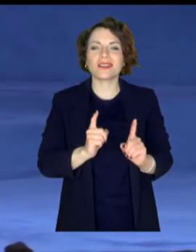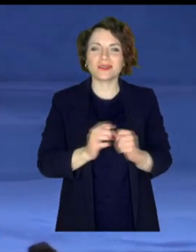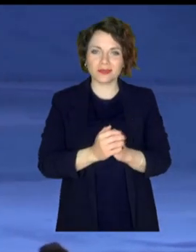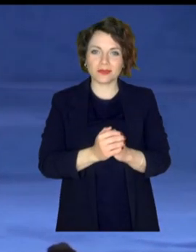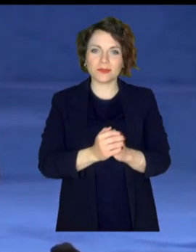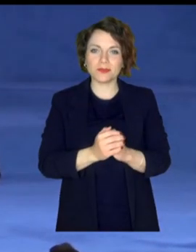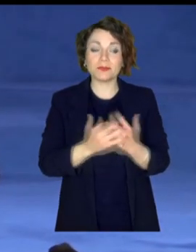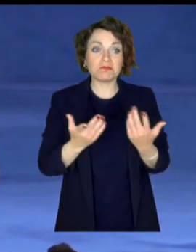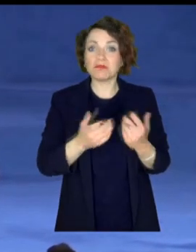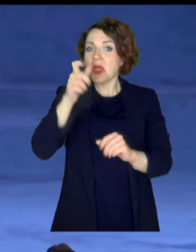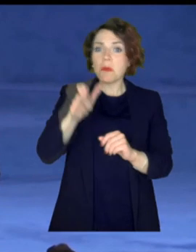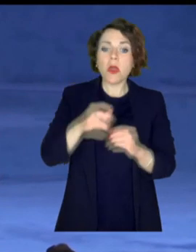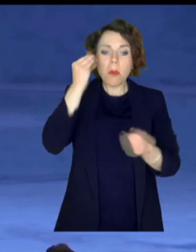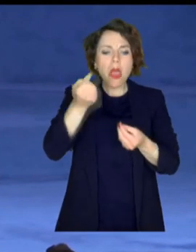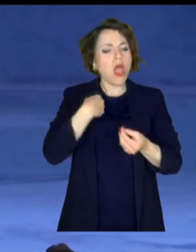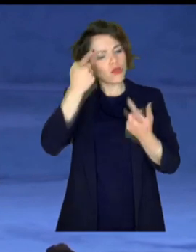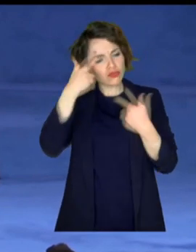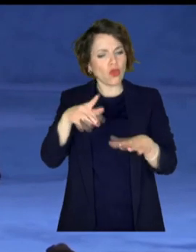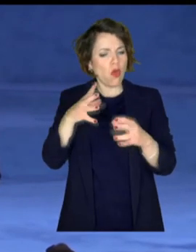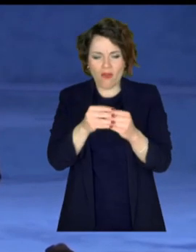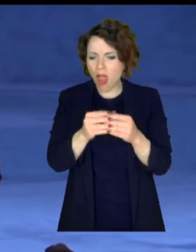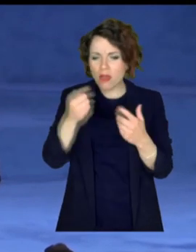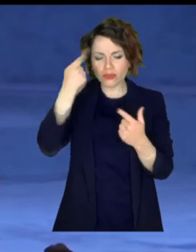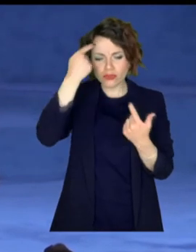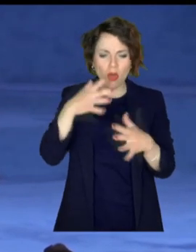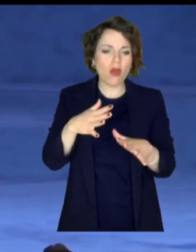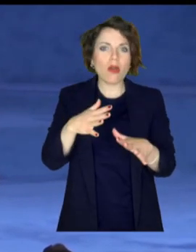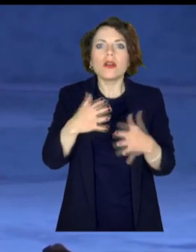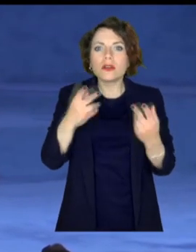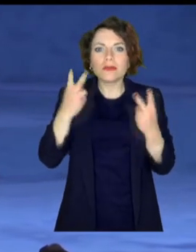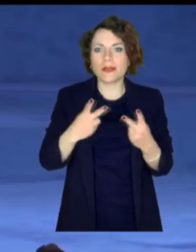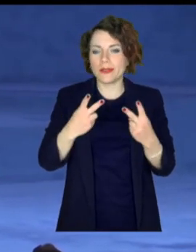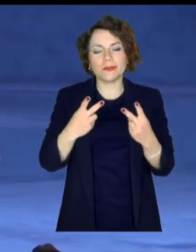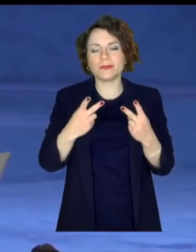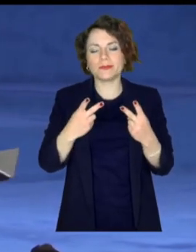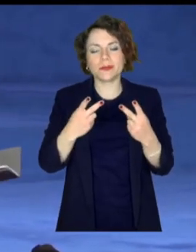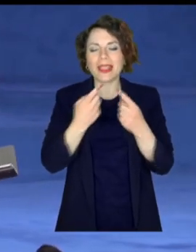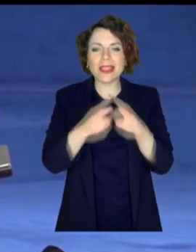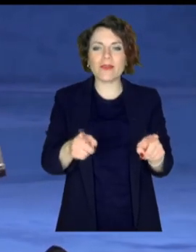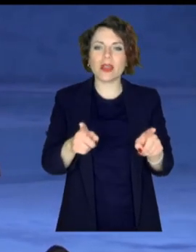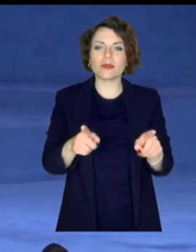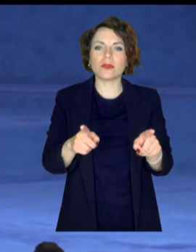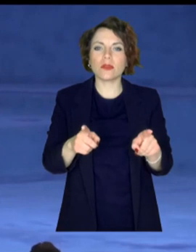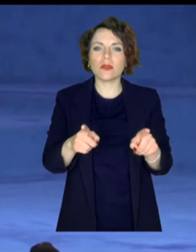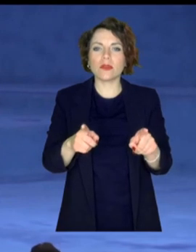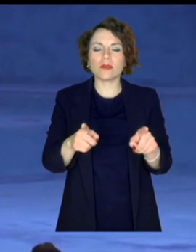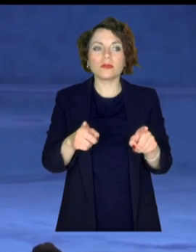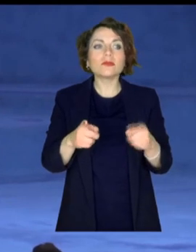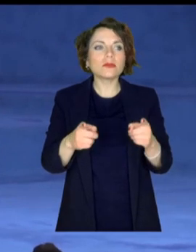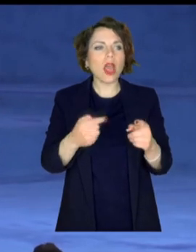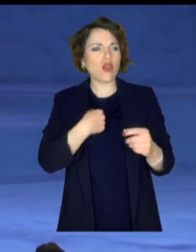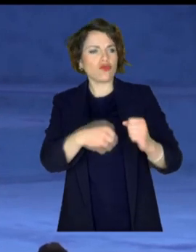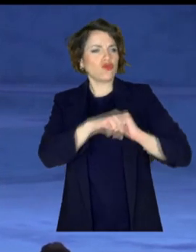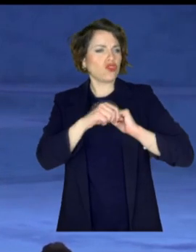Quindi quel tipo pensa di sapere cosa sta facendo. No, non ci credo mai. No, non ci credo. Guarda chi è che lo sta accecando.